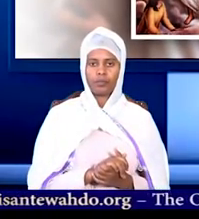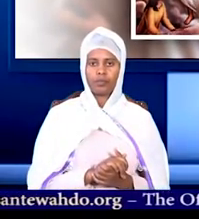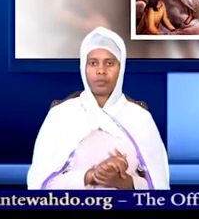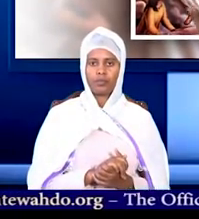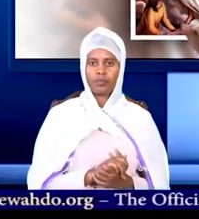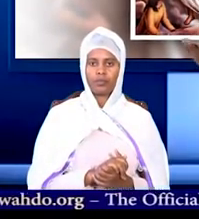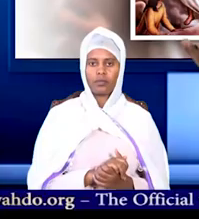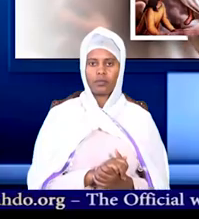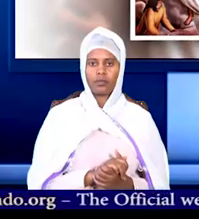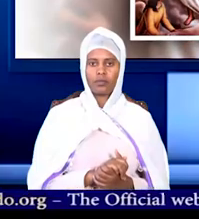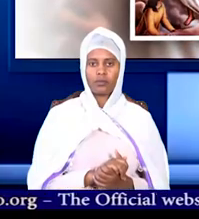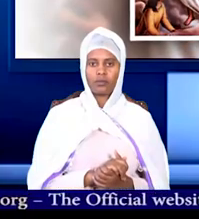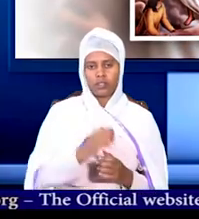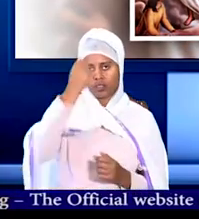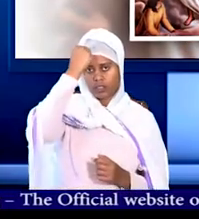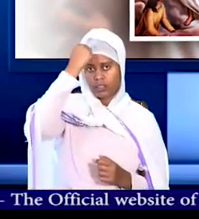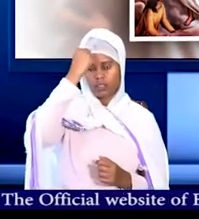ዘለና